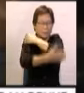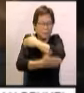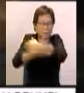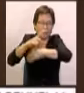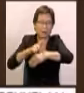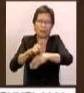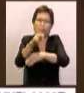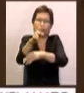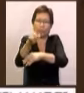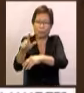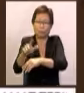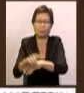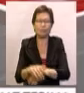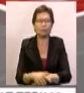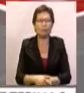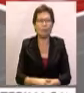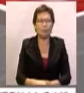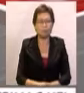Negara.